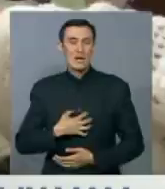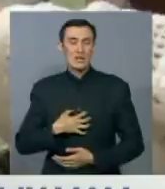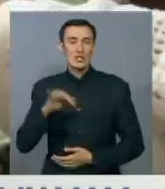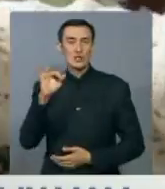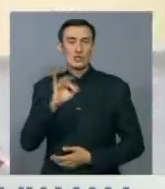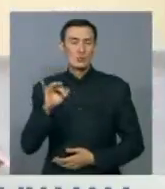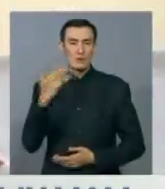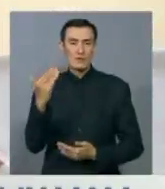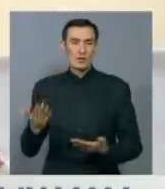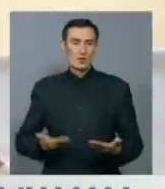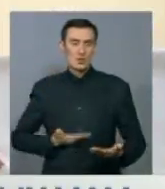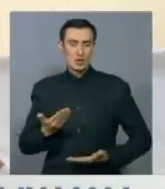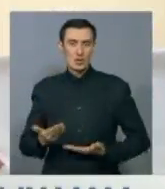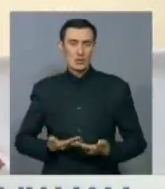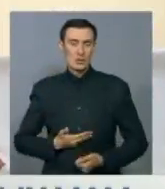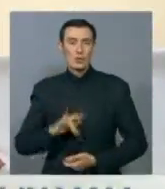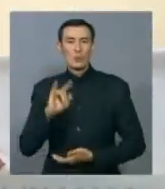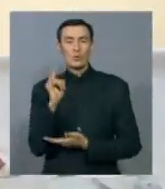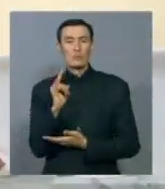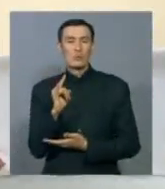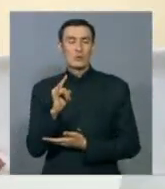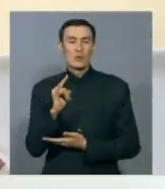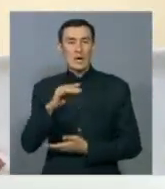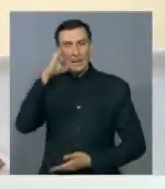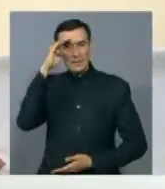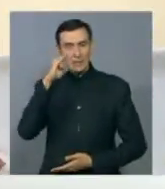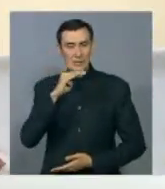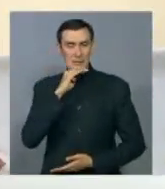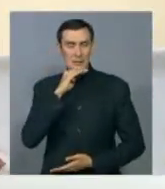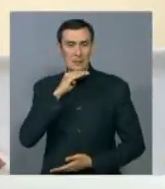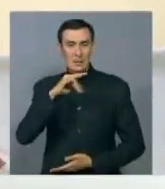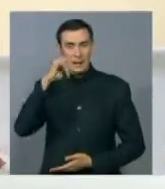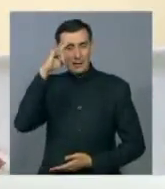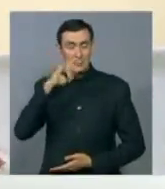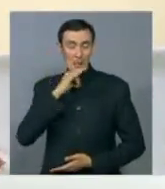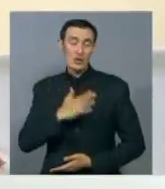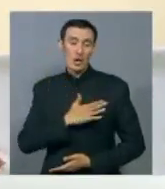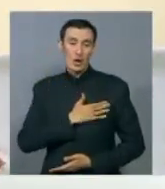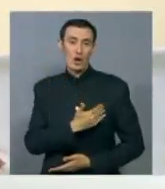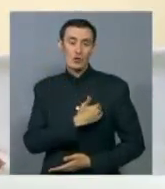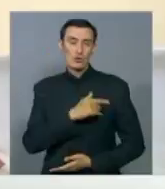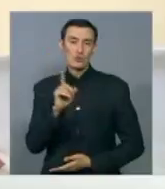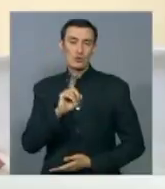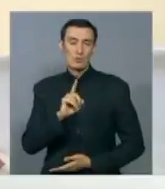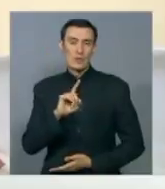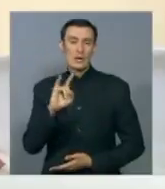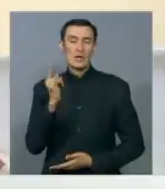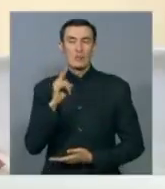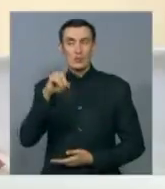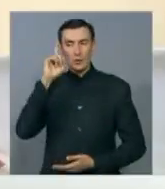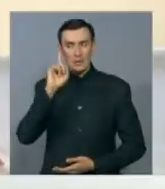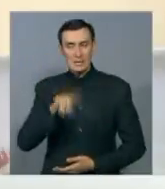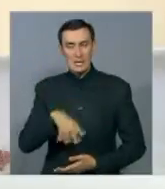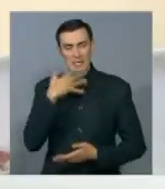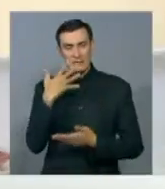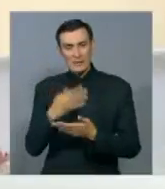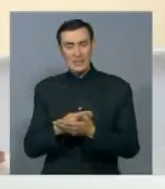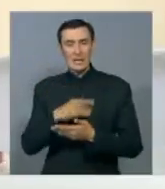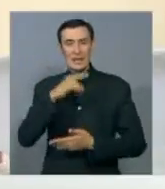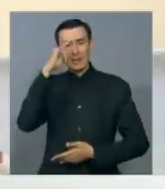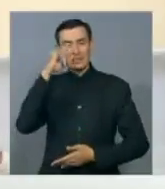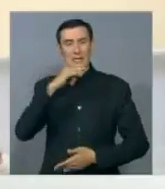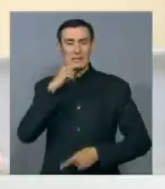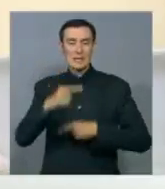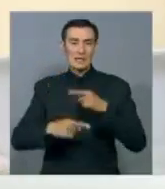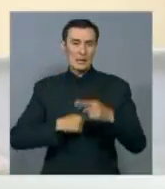в их новой жизни. У моего ребенка отец казах, и я хочу, чтобы ребенок знал свои казахские традиции,